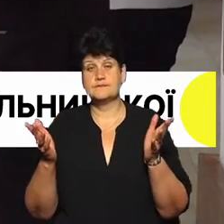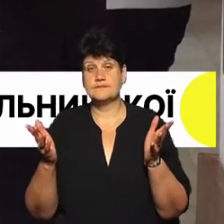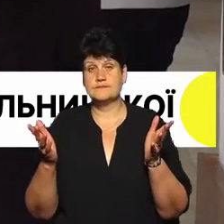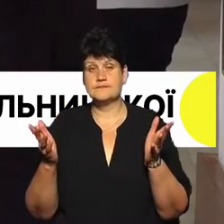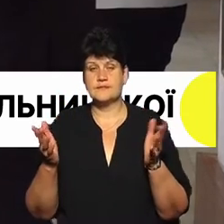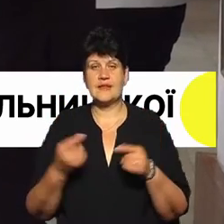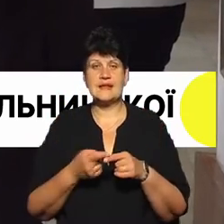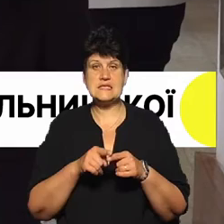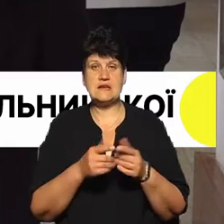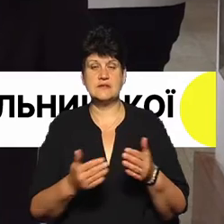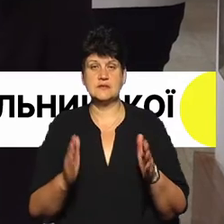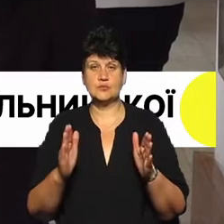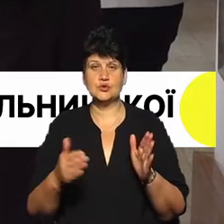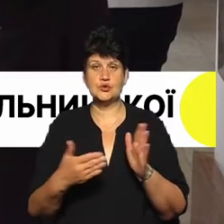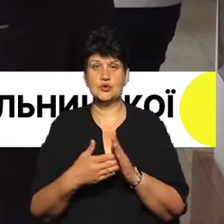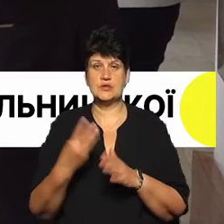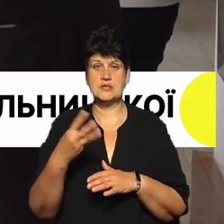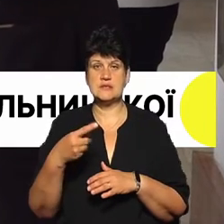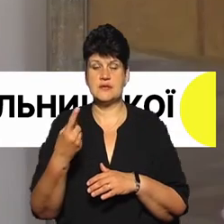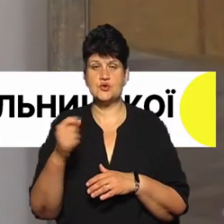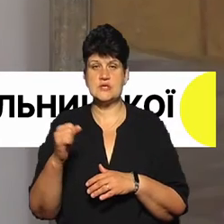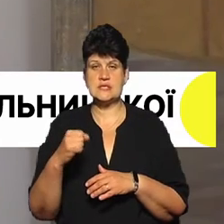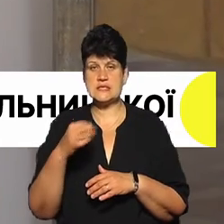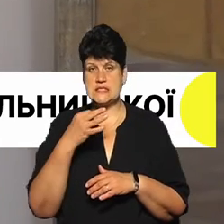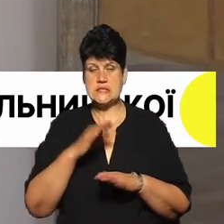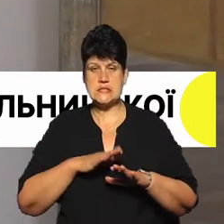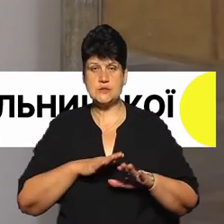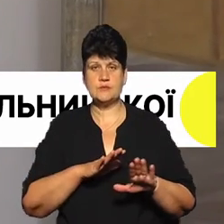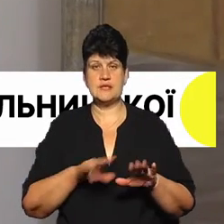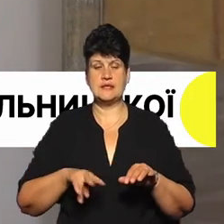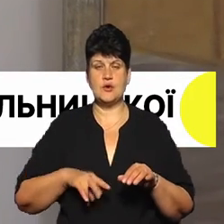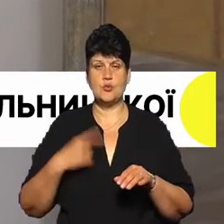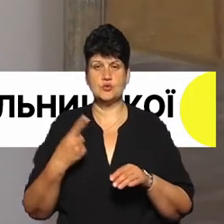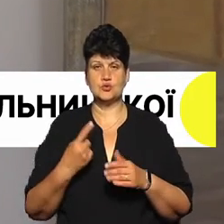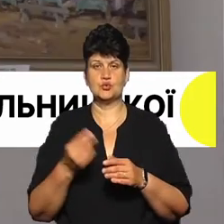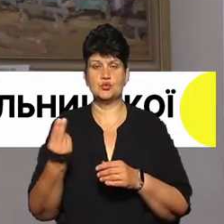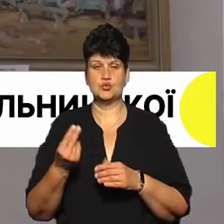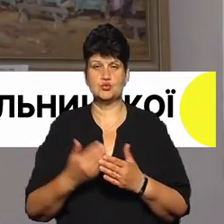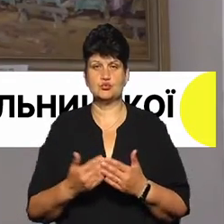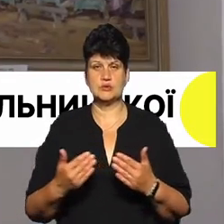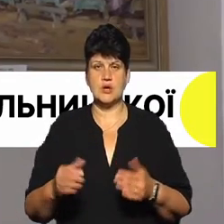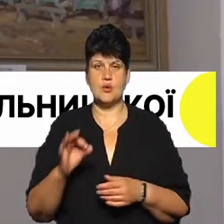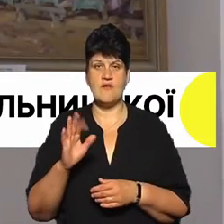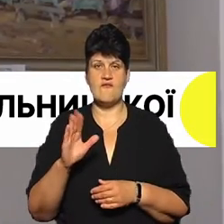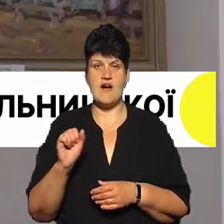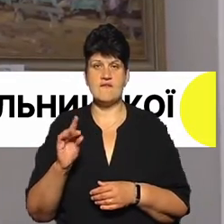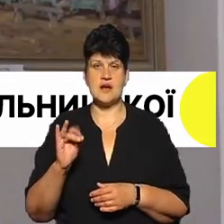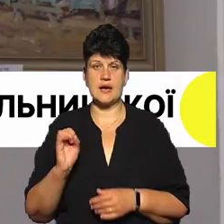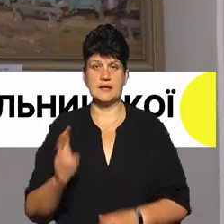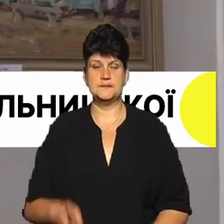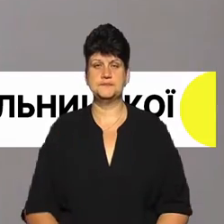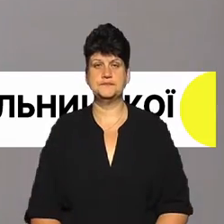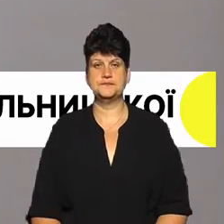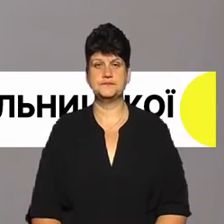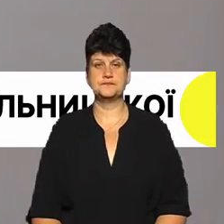виставка триватиме до 31 серпня, розповіла заступниця директора обласного художнього музею Ольга Ваврик. Діана Ярошенко, Андрій Бодак. Новини